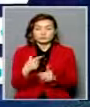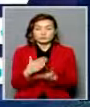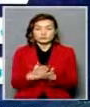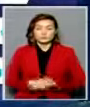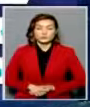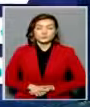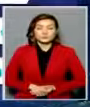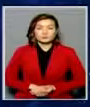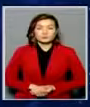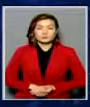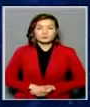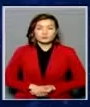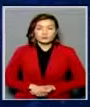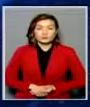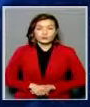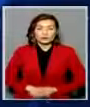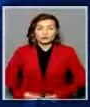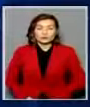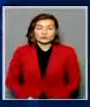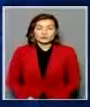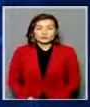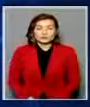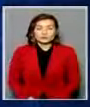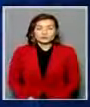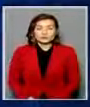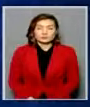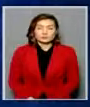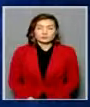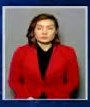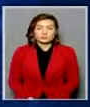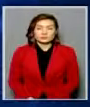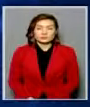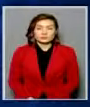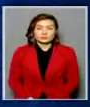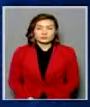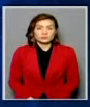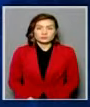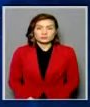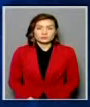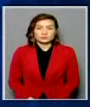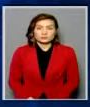название. Кымбат Айыр Кызы Сулхия Каттар Кызы Тлекабыл Кумаров, телеканал Атырау.